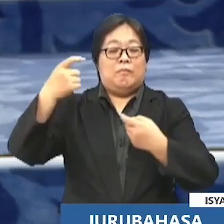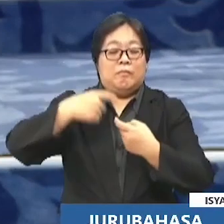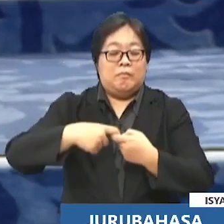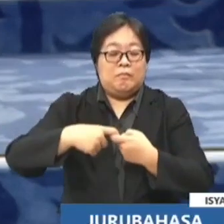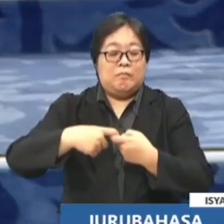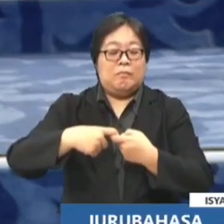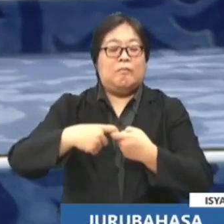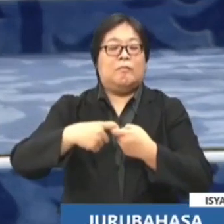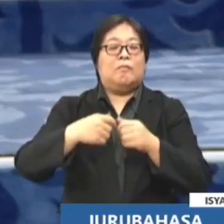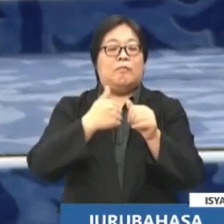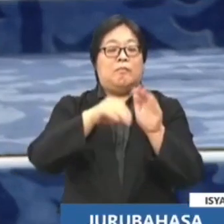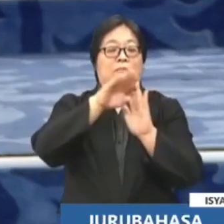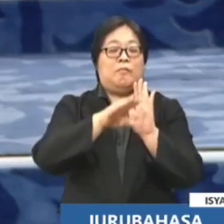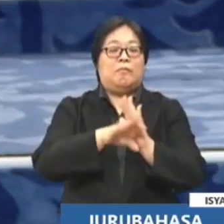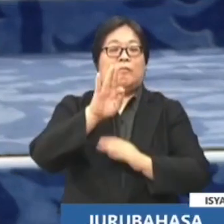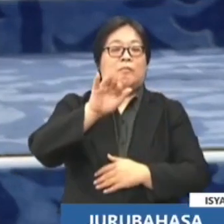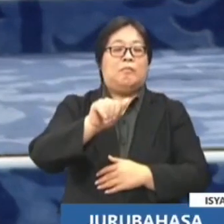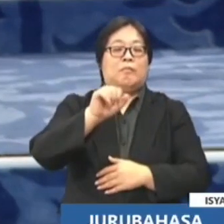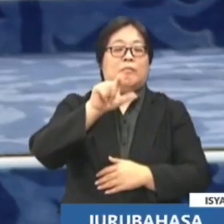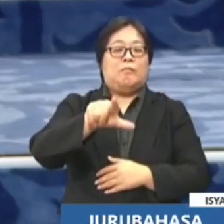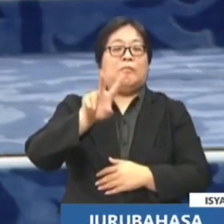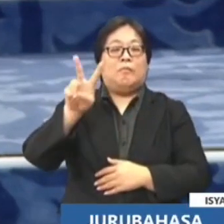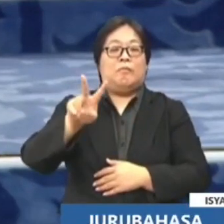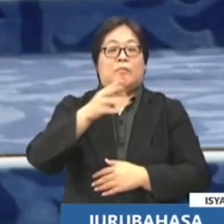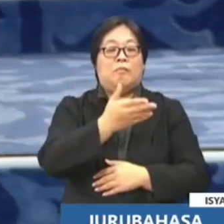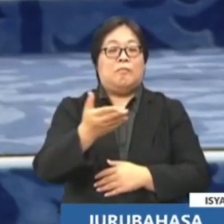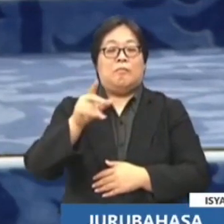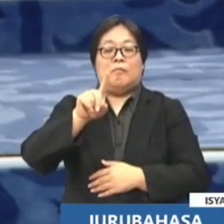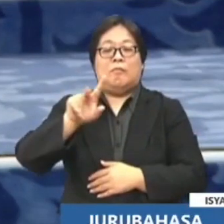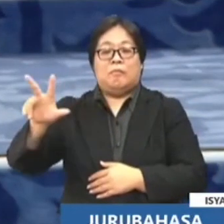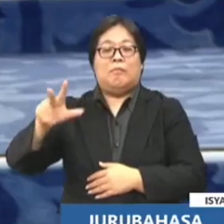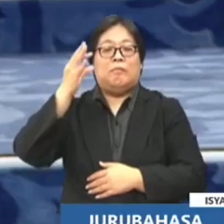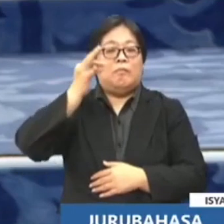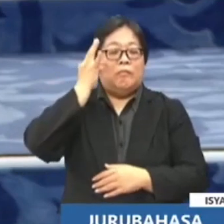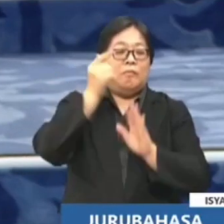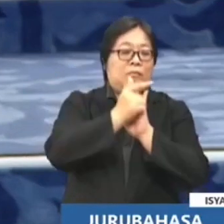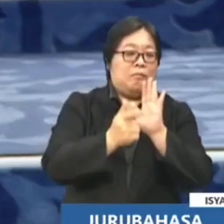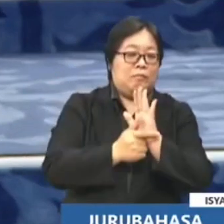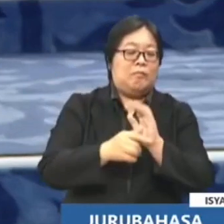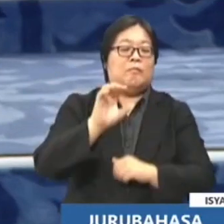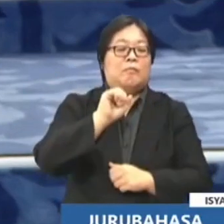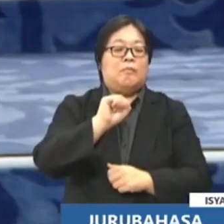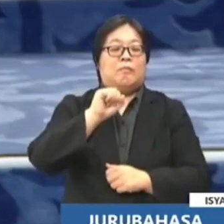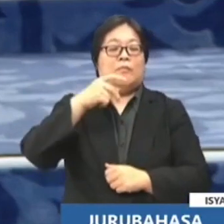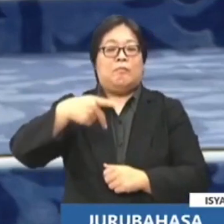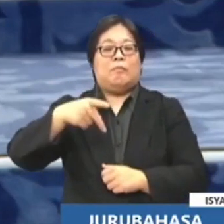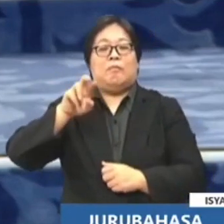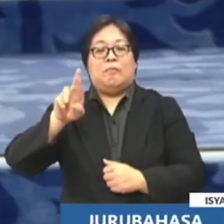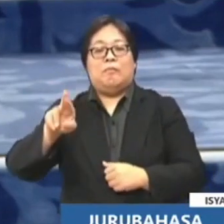berkaitan dengan pentungan fasal 2 perkara 113 perlembagaan persekutuan suruhanjaya pesuruhjaya